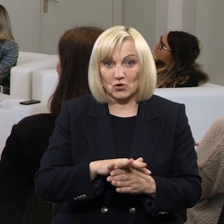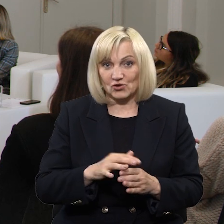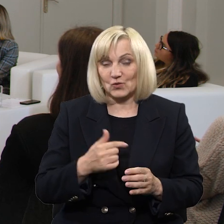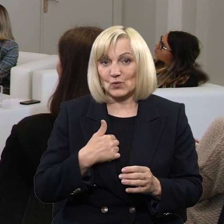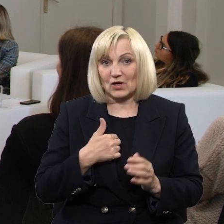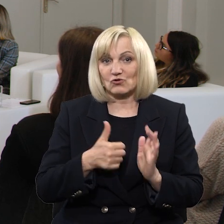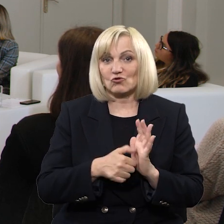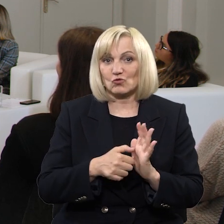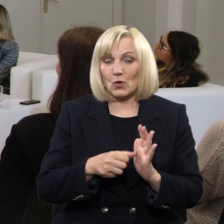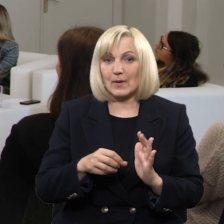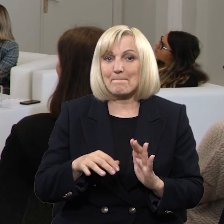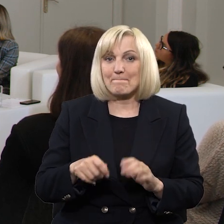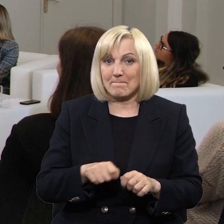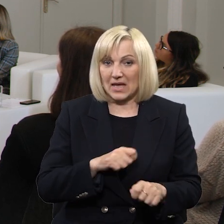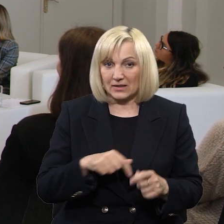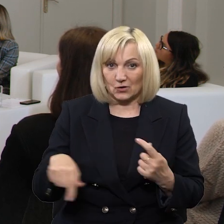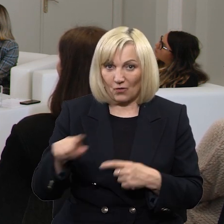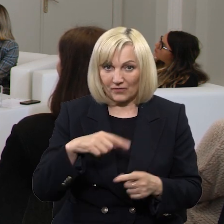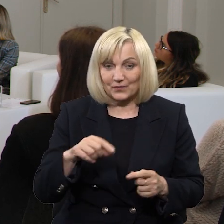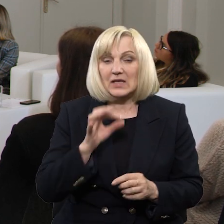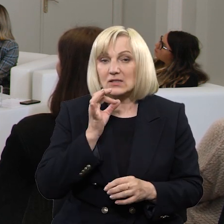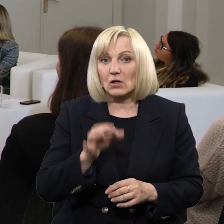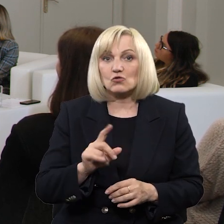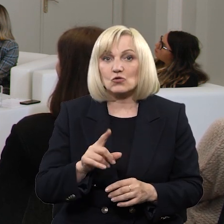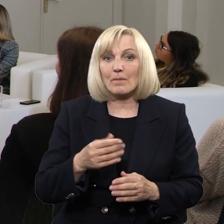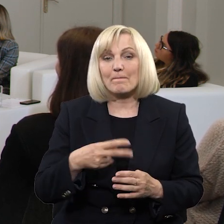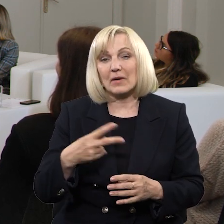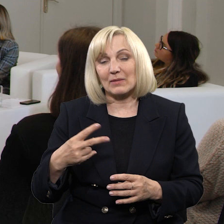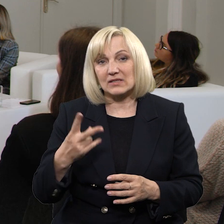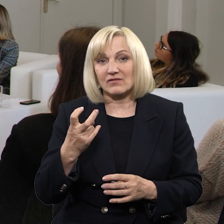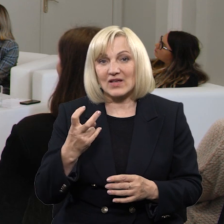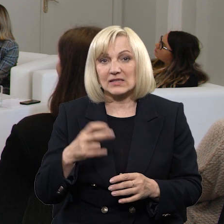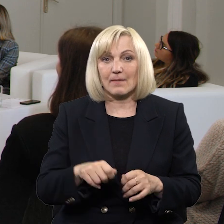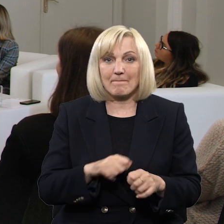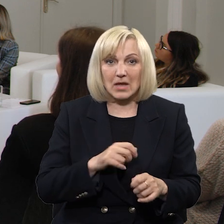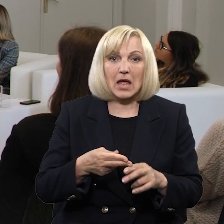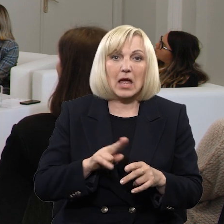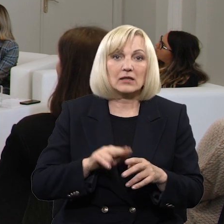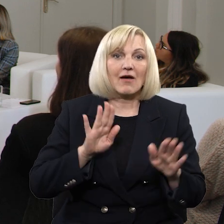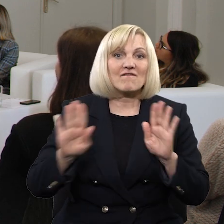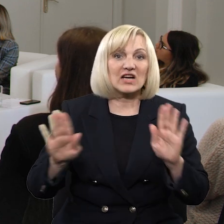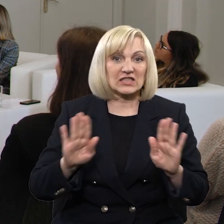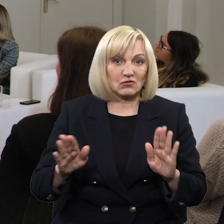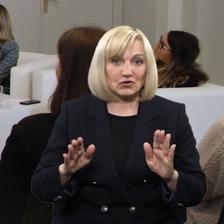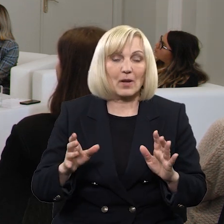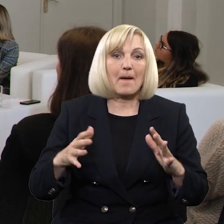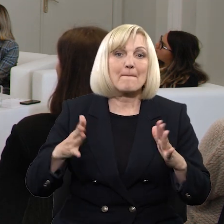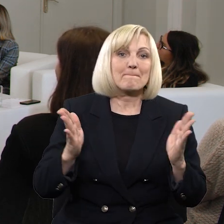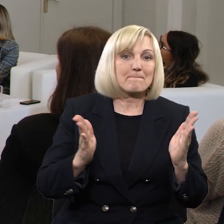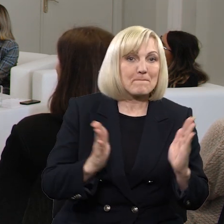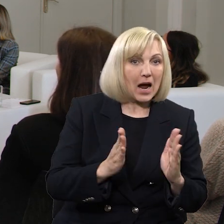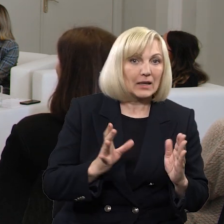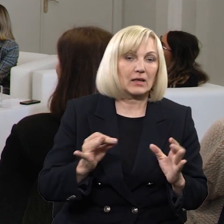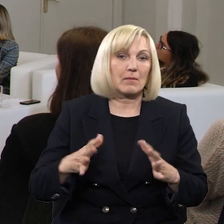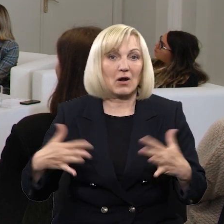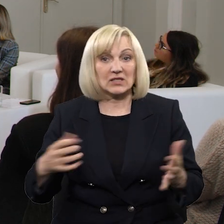чуть меньше 600 метров из них сразу скажу что приблизительно 200 метров это выставочные залы маленькие большой